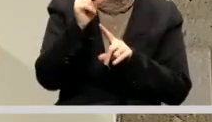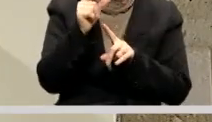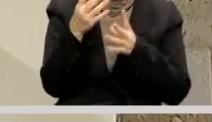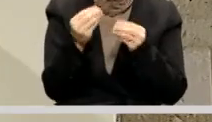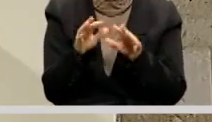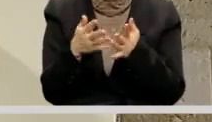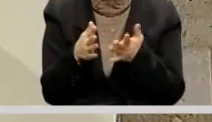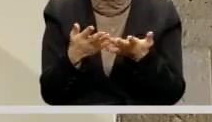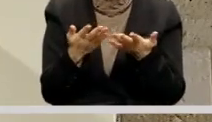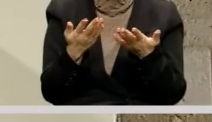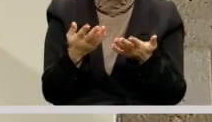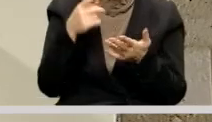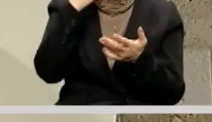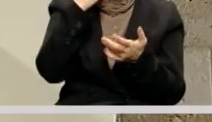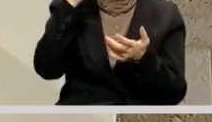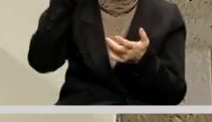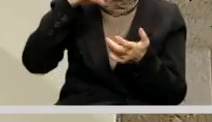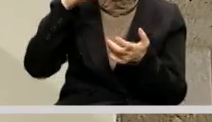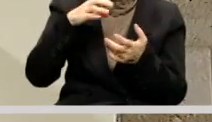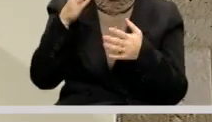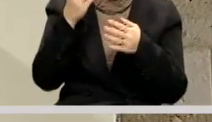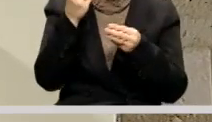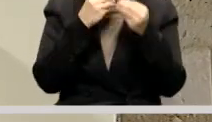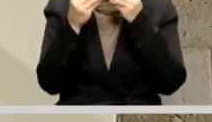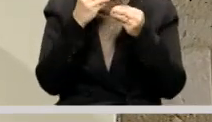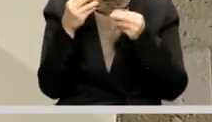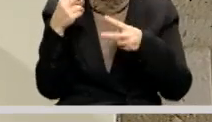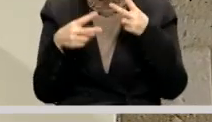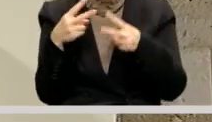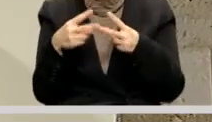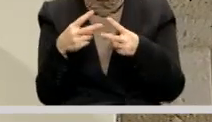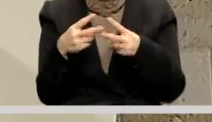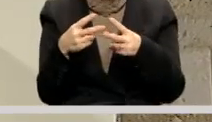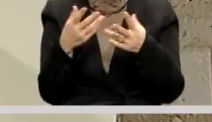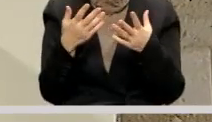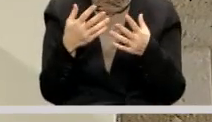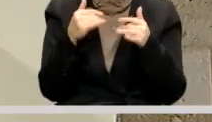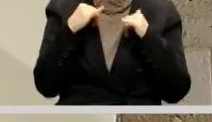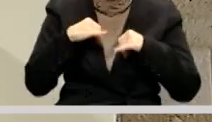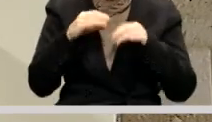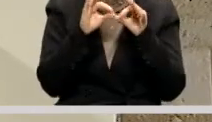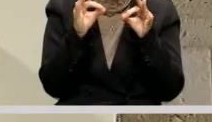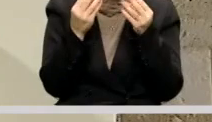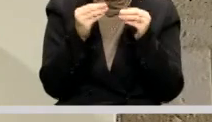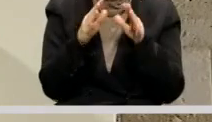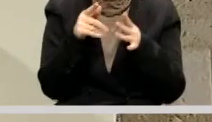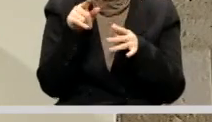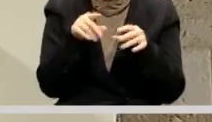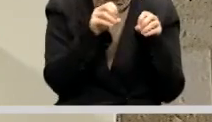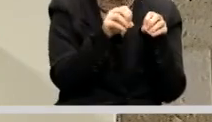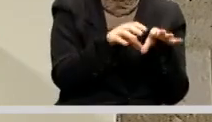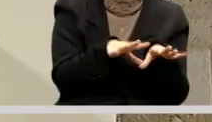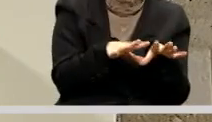gıdaları örneğin kış sebzelerinden bazıları çok şişkinlik, rahatsızlık veriyor. Bunları tüketmemek veya tüketme saatinizi gün içine